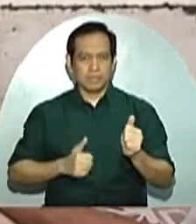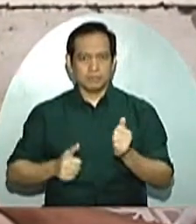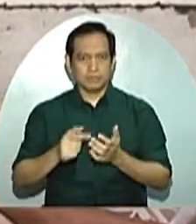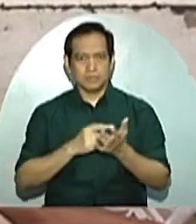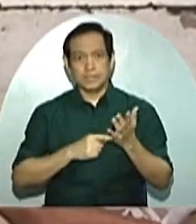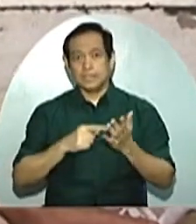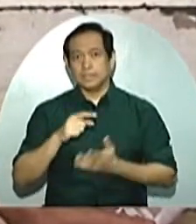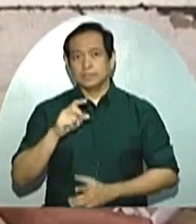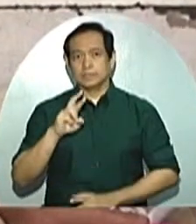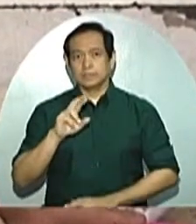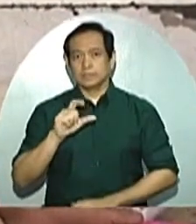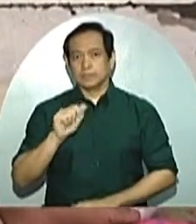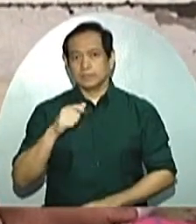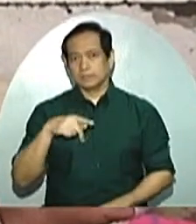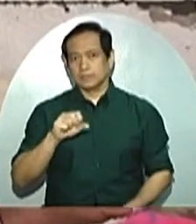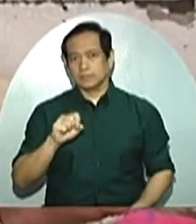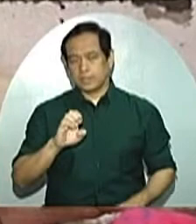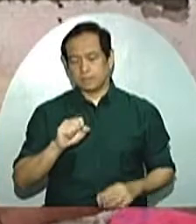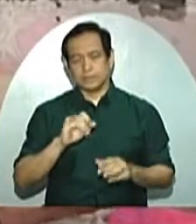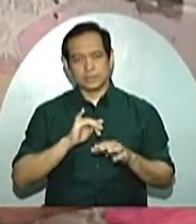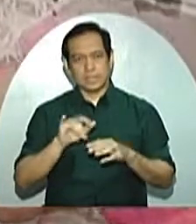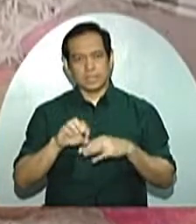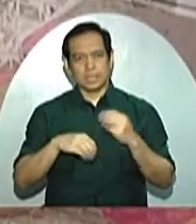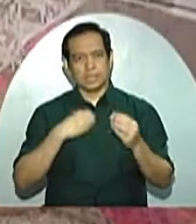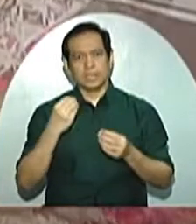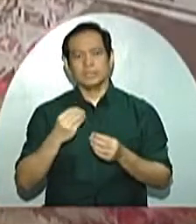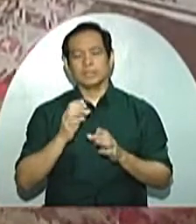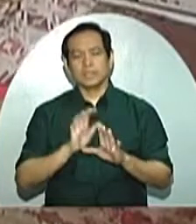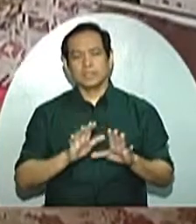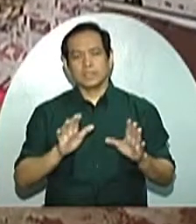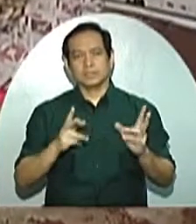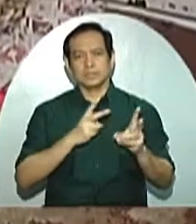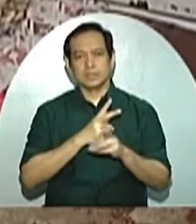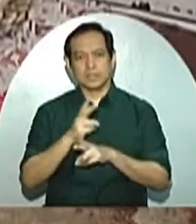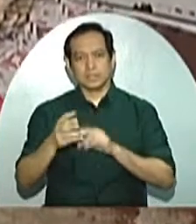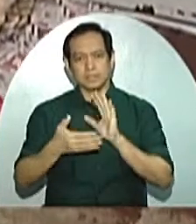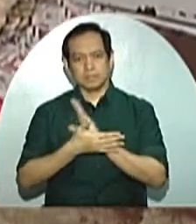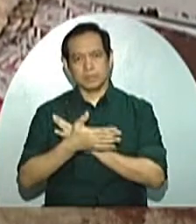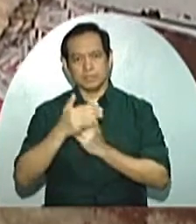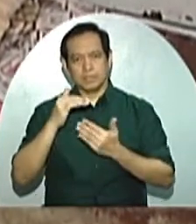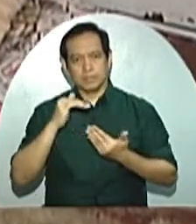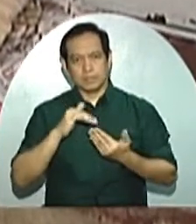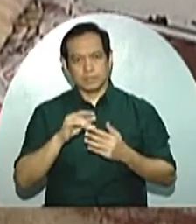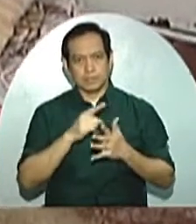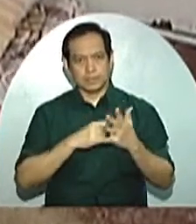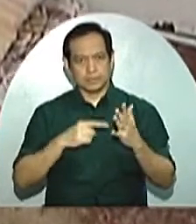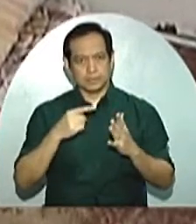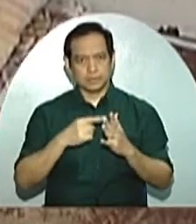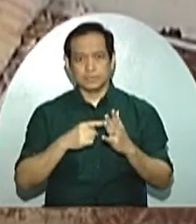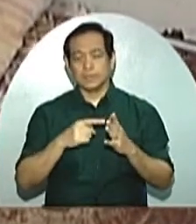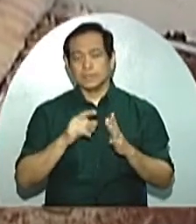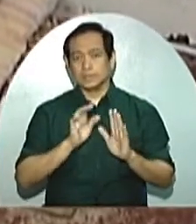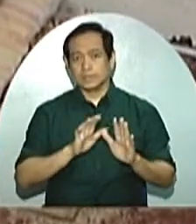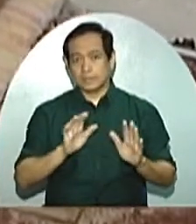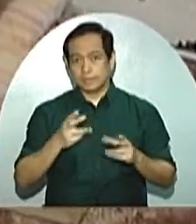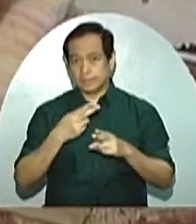maiwasan ang relapse. Tulad ng mga batang inaalaga ng kapwa ko mahal ko, ang tawag namin ng mga batang